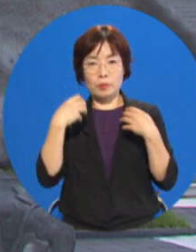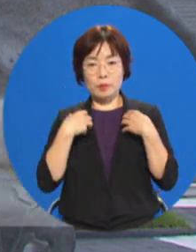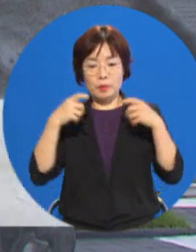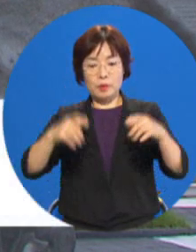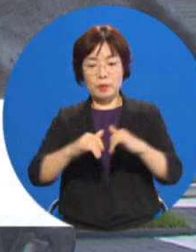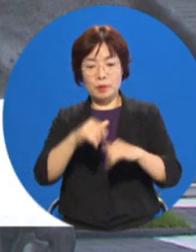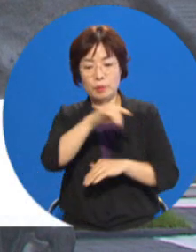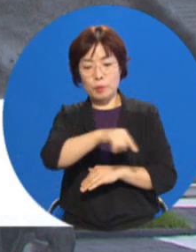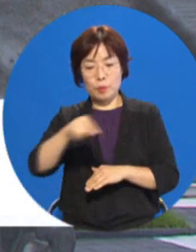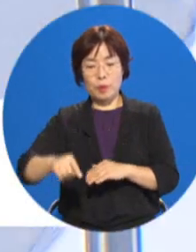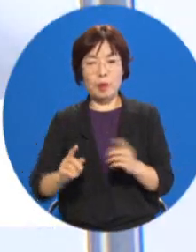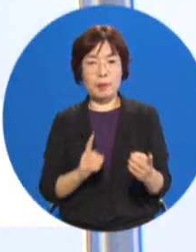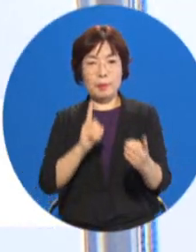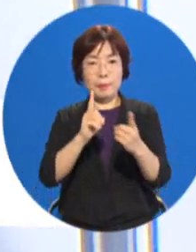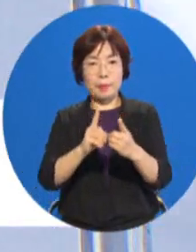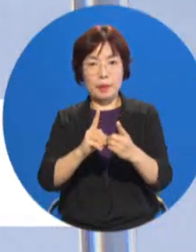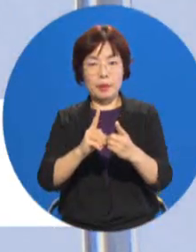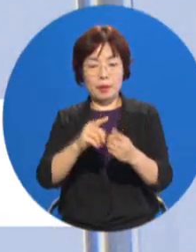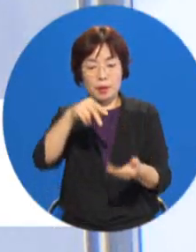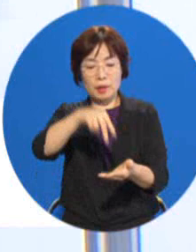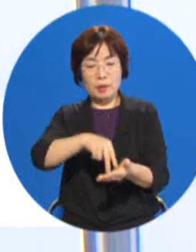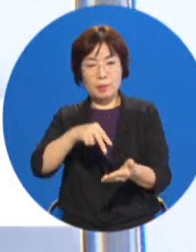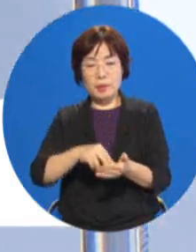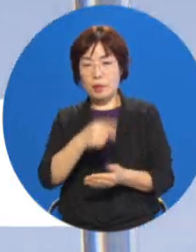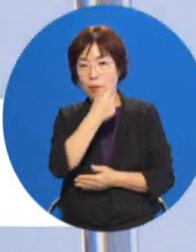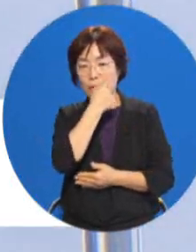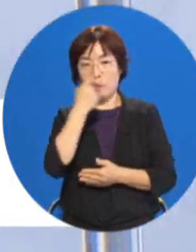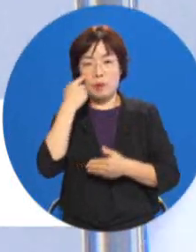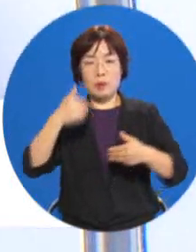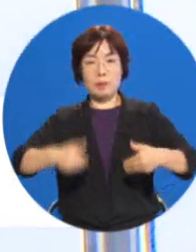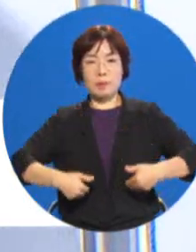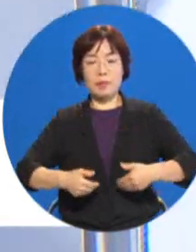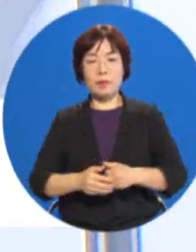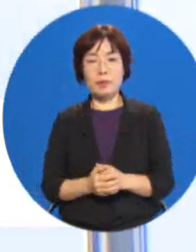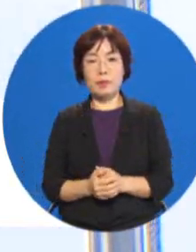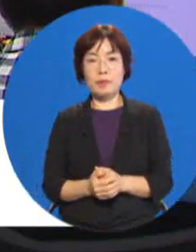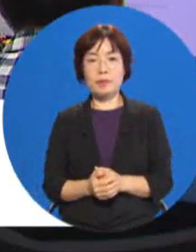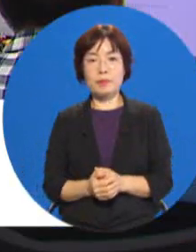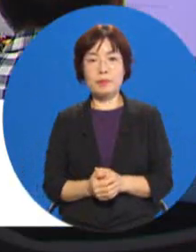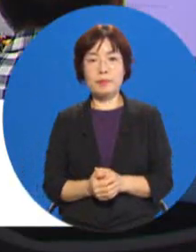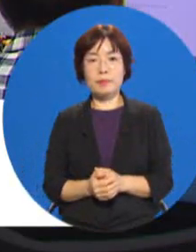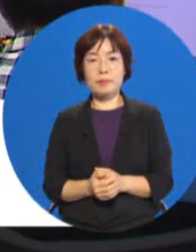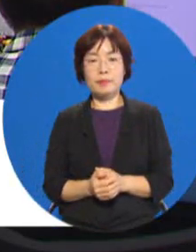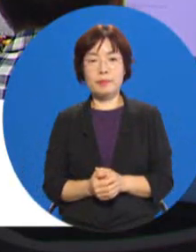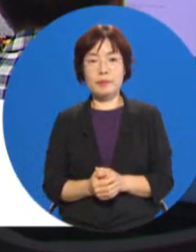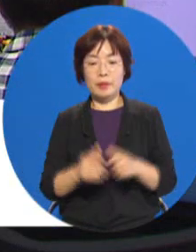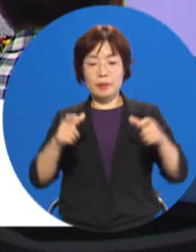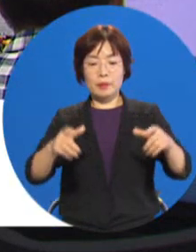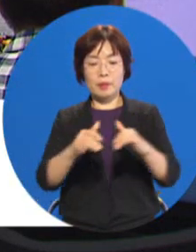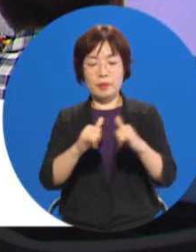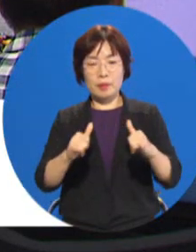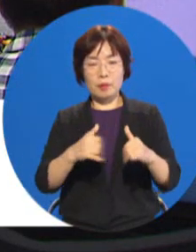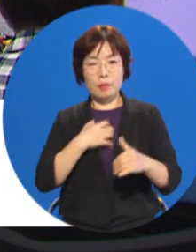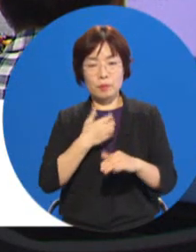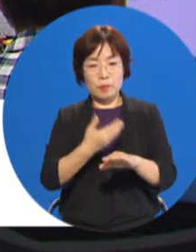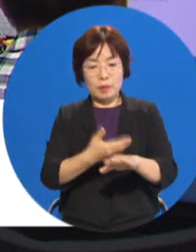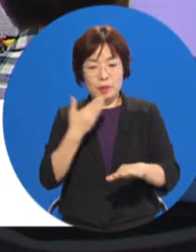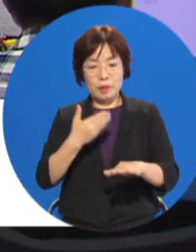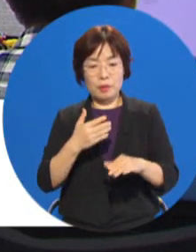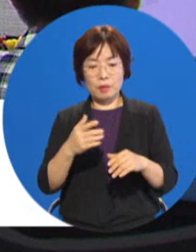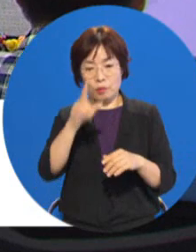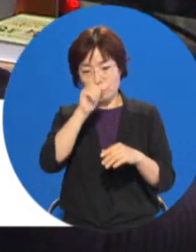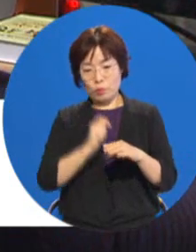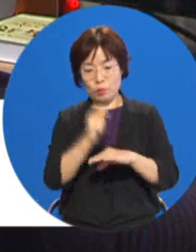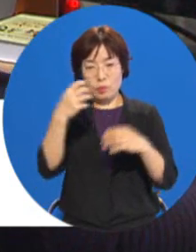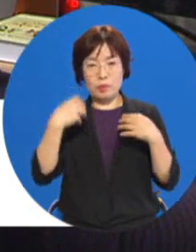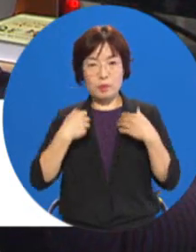사업자 측이 서로 만나 상호 입장부터 확인하는 절차가 필요하다고 말합니다. 그리고 주민들의 우려와는 달리 아직 행정이